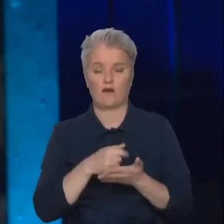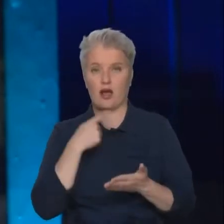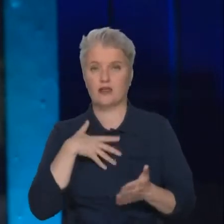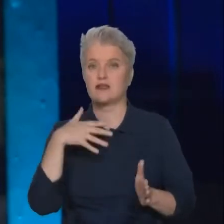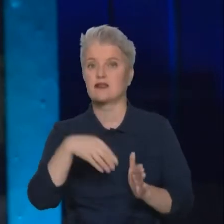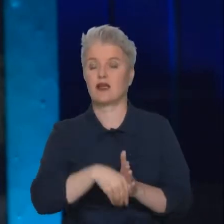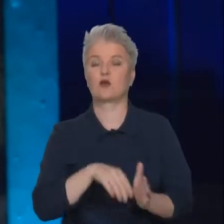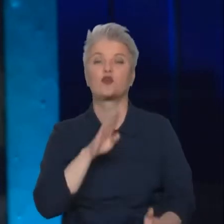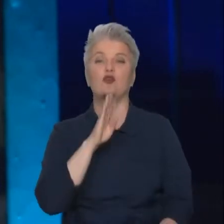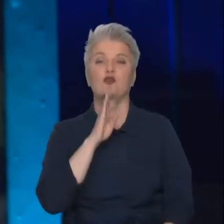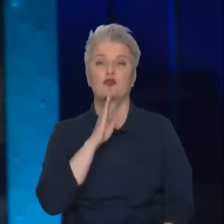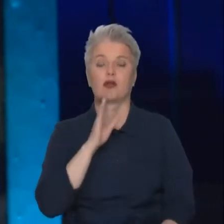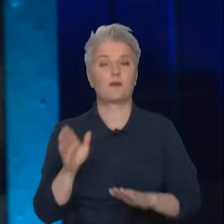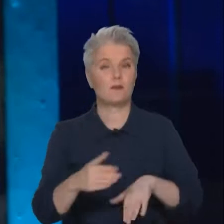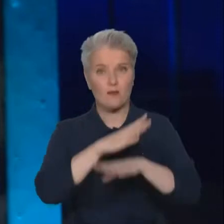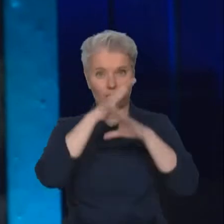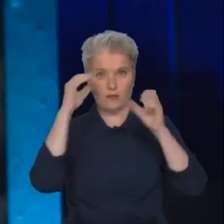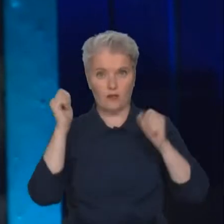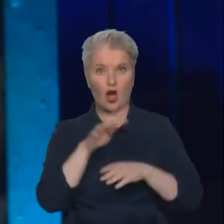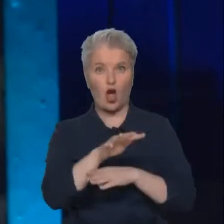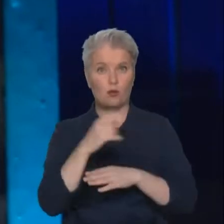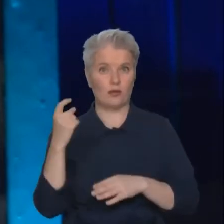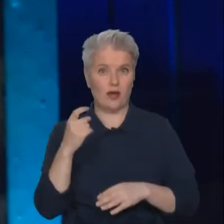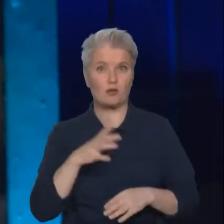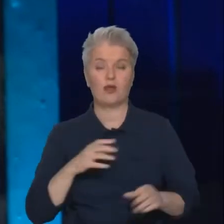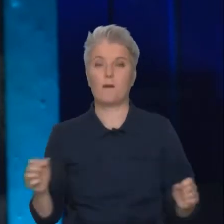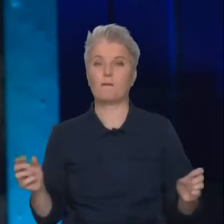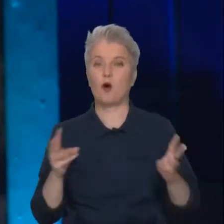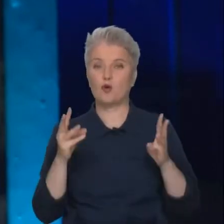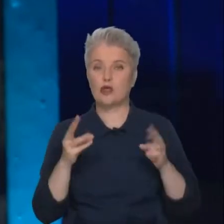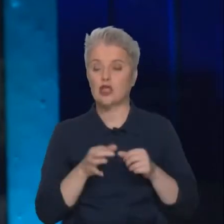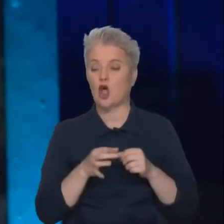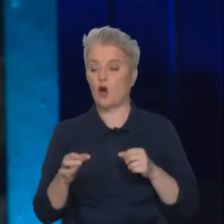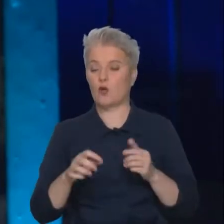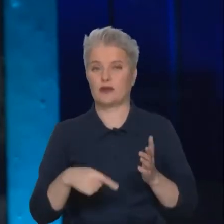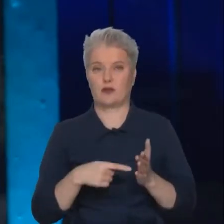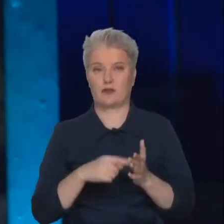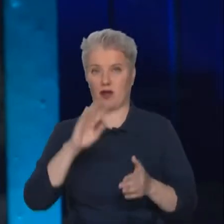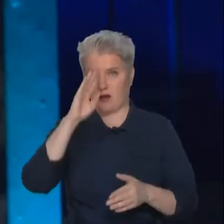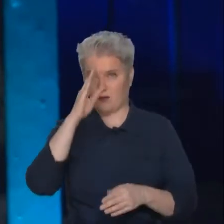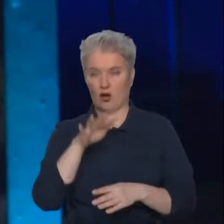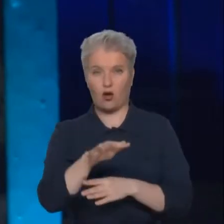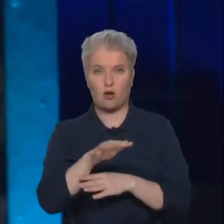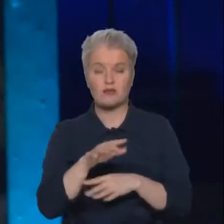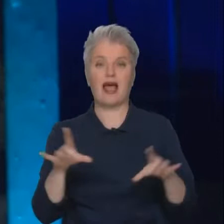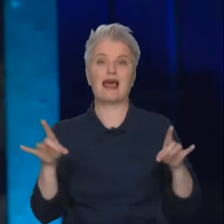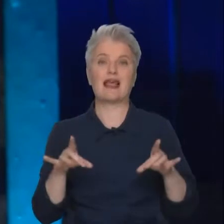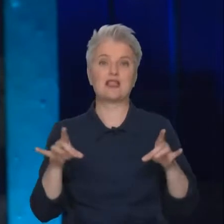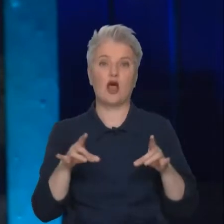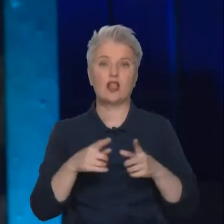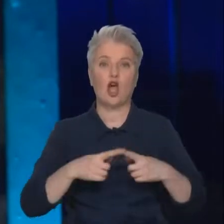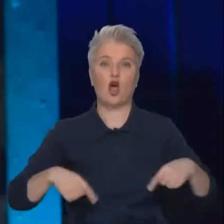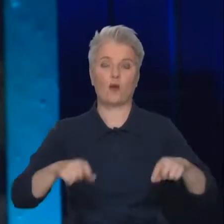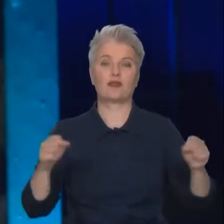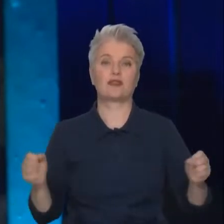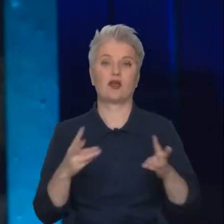Після нічного обстрілу Харкова спалахнула пожежа на околиці міста. Ворог поцілив у ресторанний комплекс. Згоріло 2000